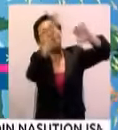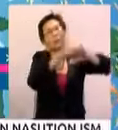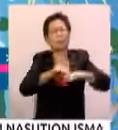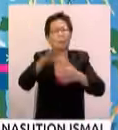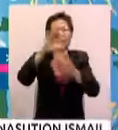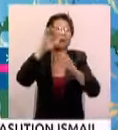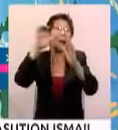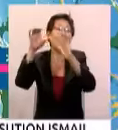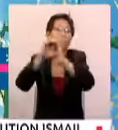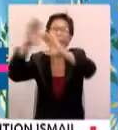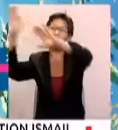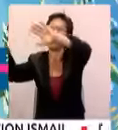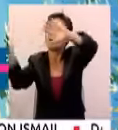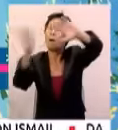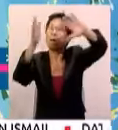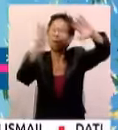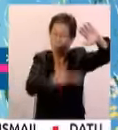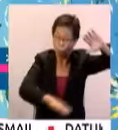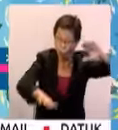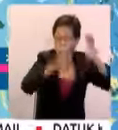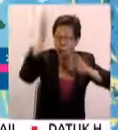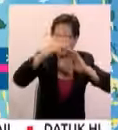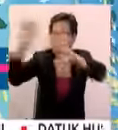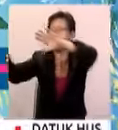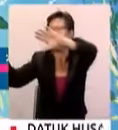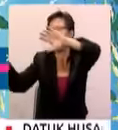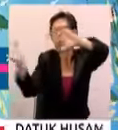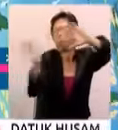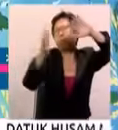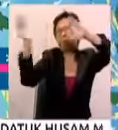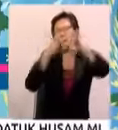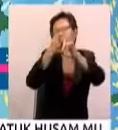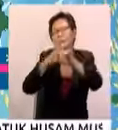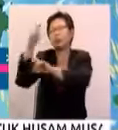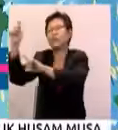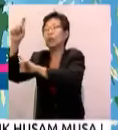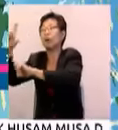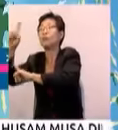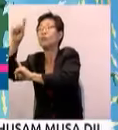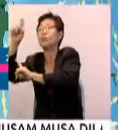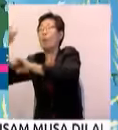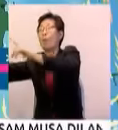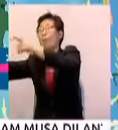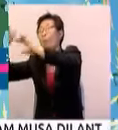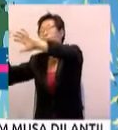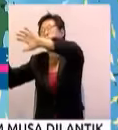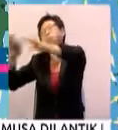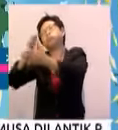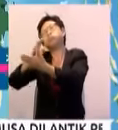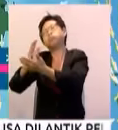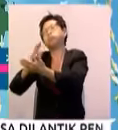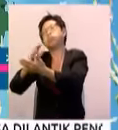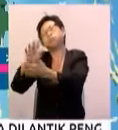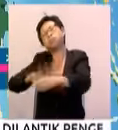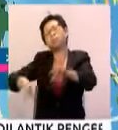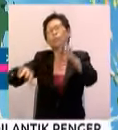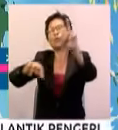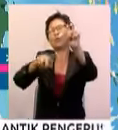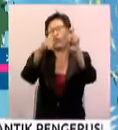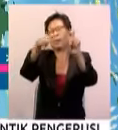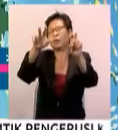carta paparan angin ini, diperhatikan rantau negara menerima pengaruh angin dari arah timur laut dengan kelajuan yang sederhana, iaitu sekitar